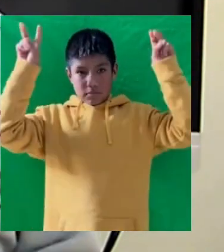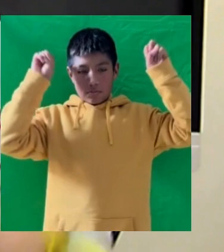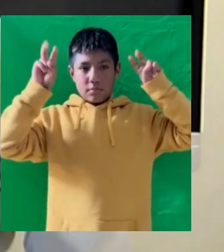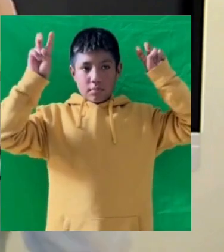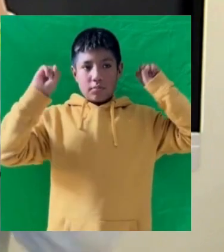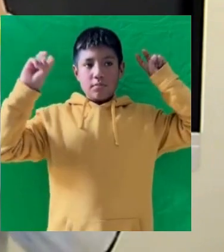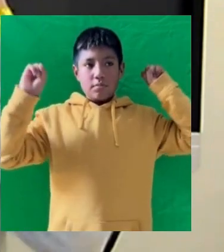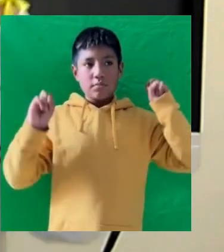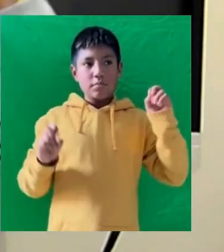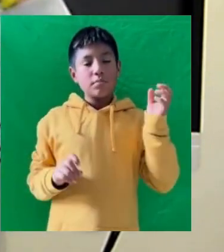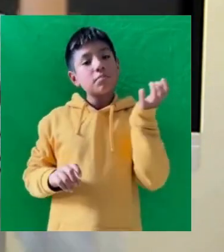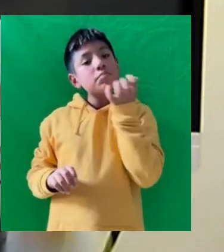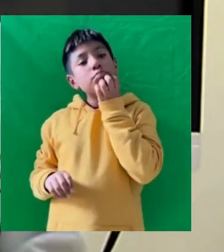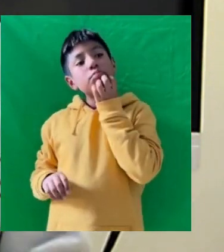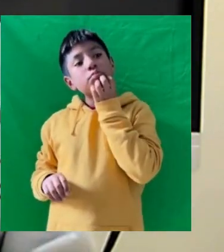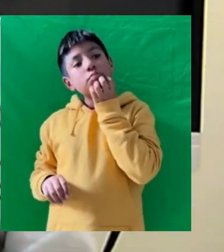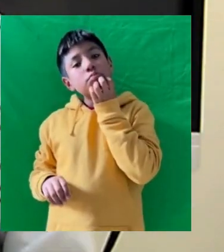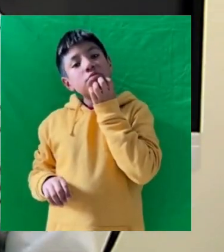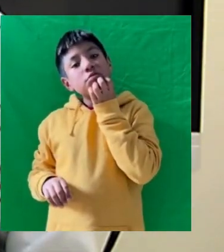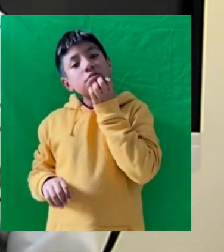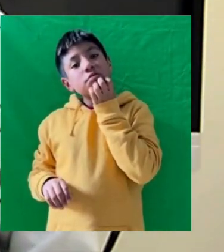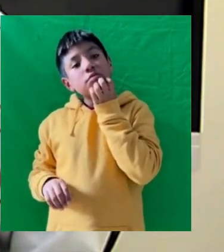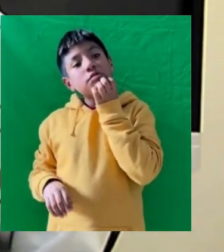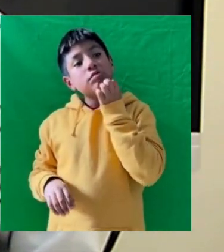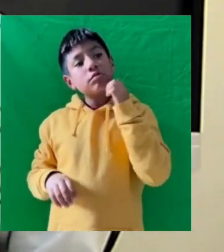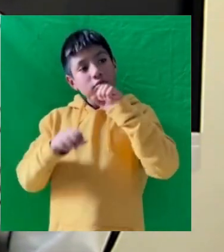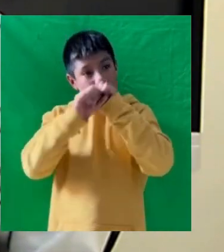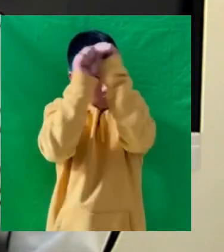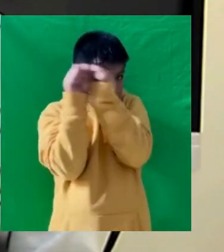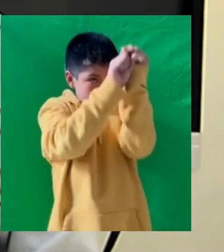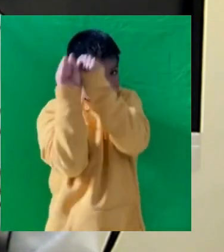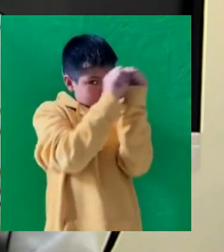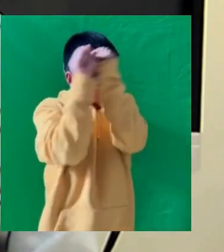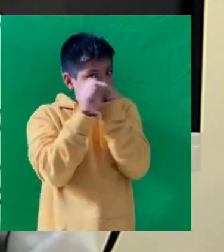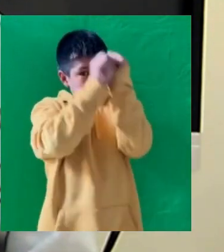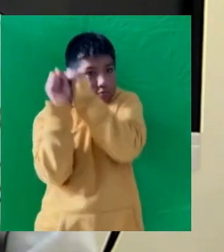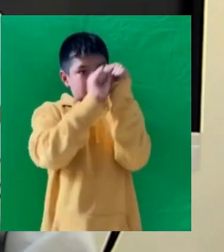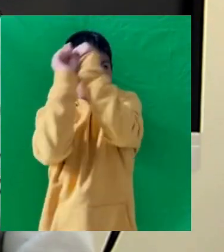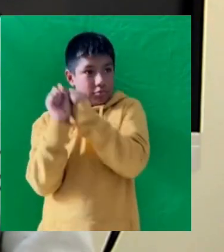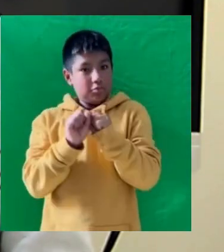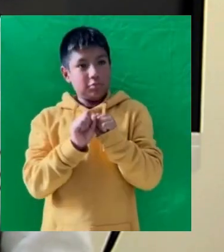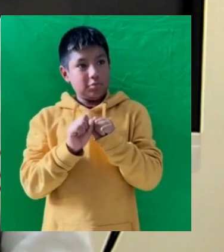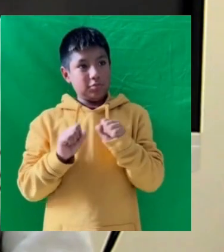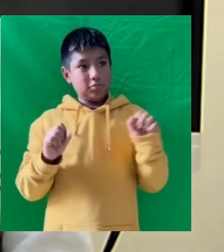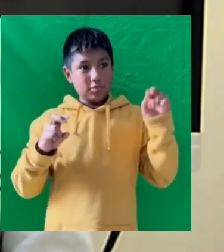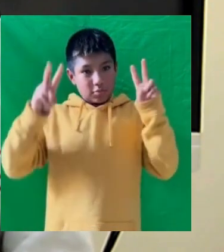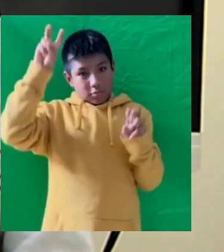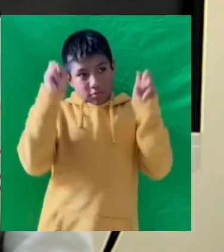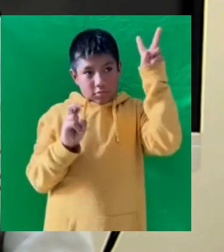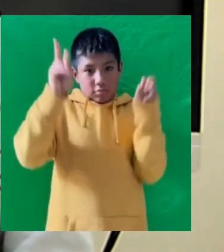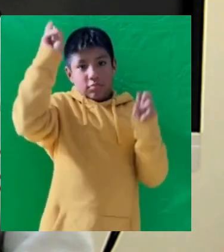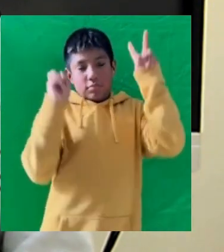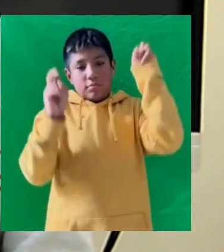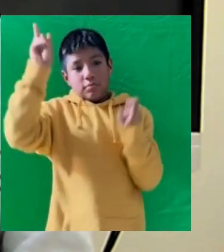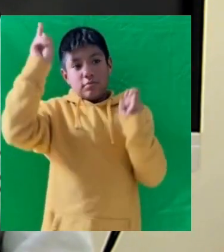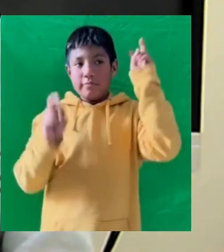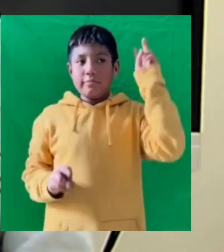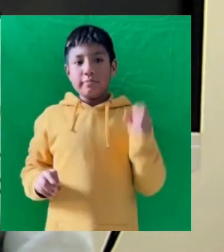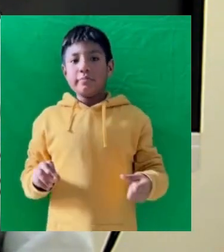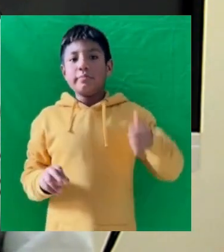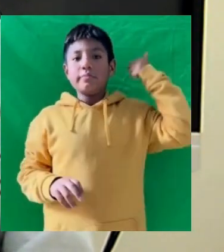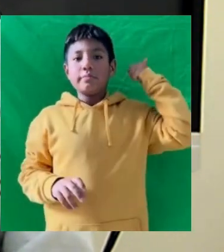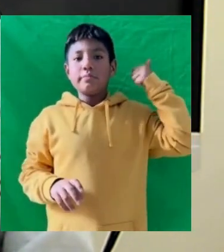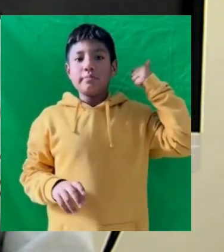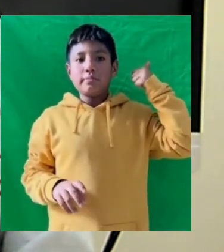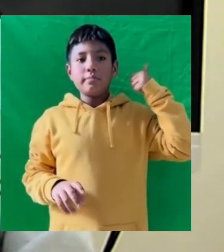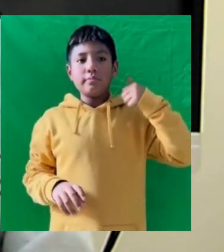guk aukera berriak abestia lantzen aritu gara, eta bideoa gure zatia hau